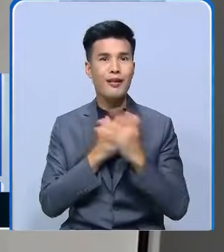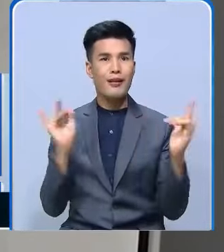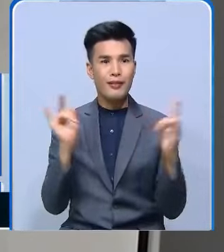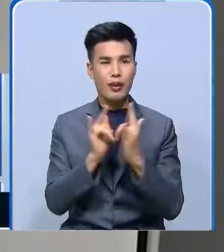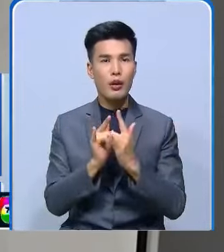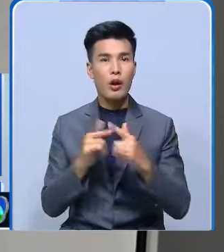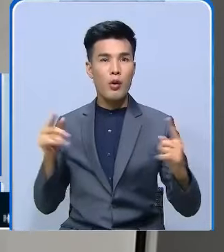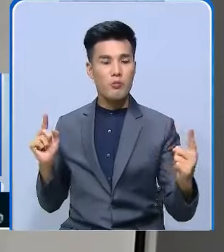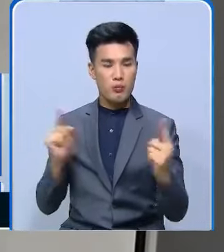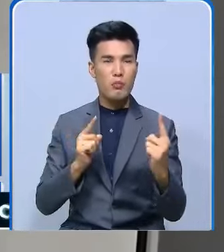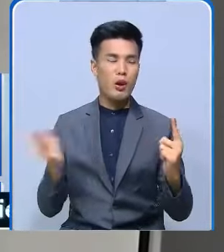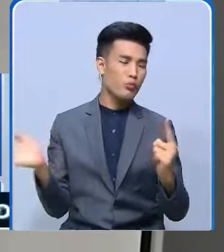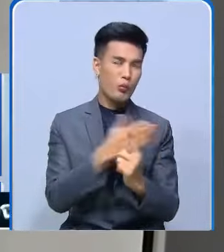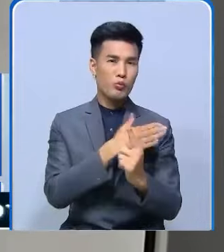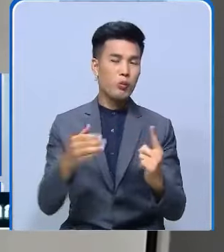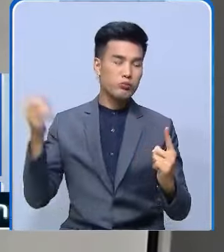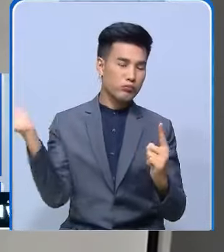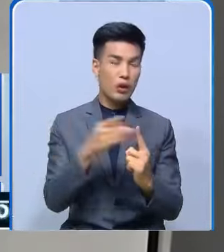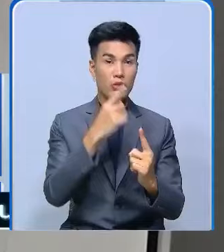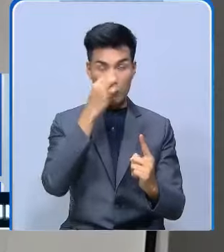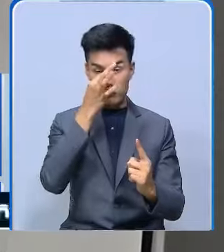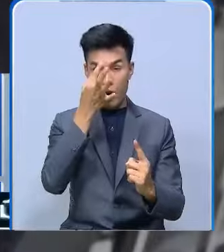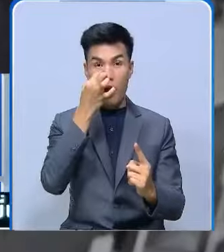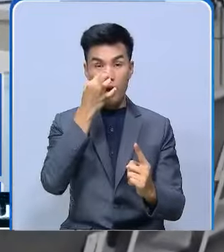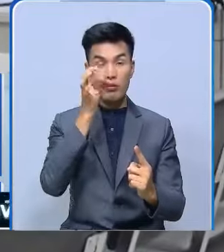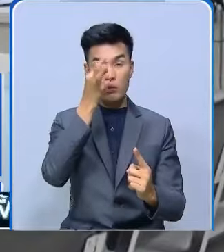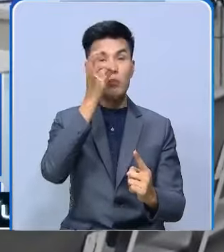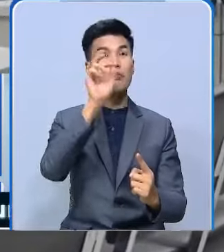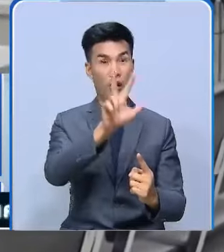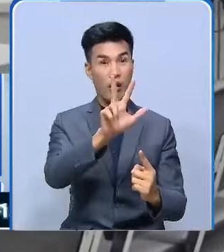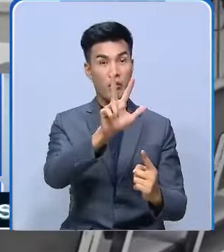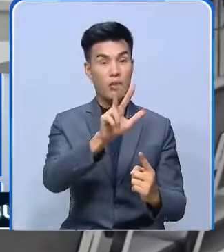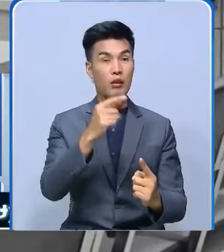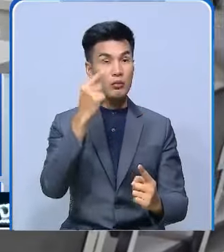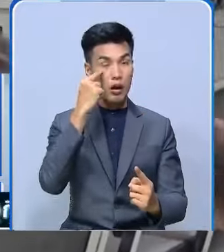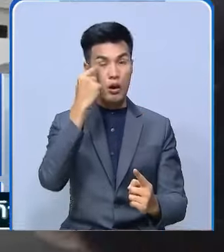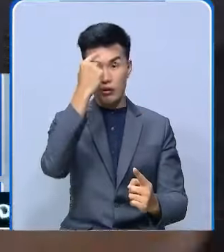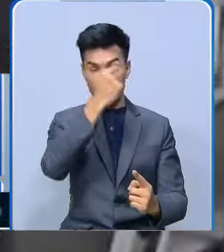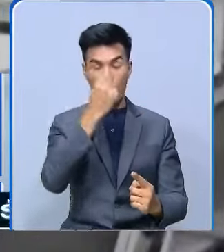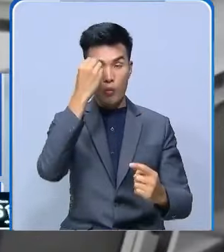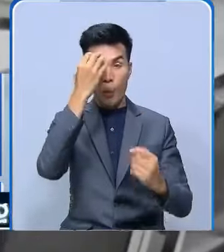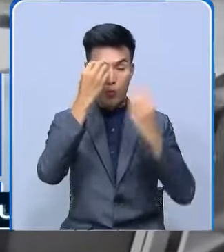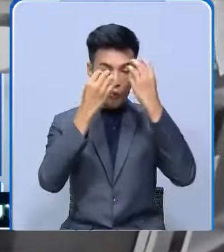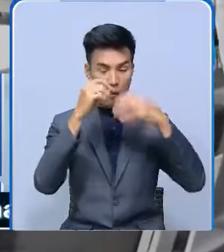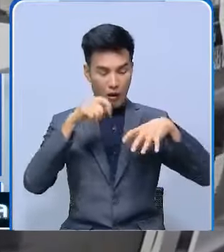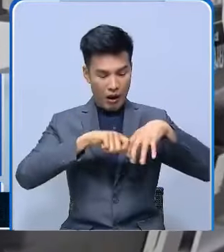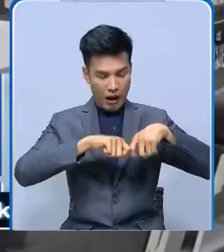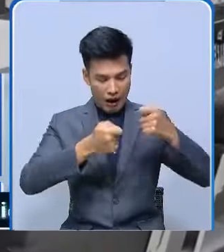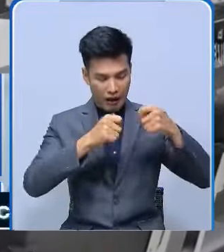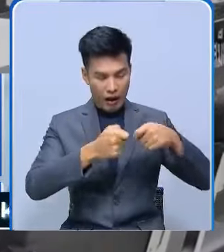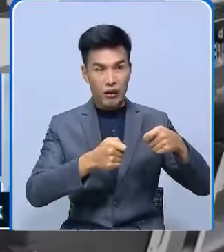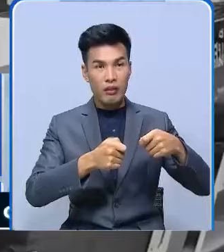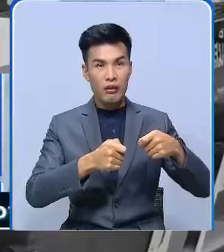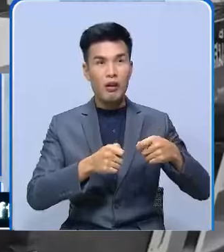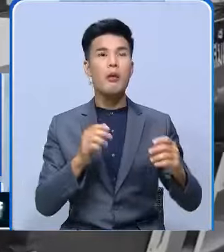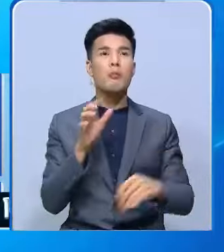ตีเธอจนจมูกเนี่ยดั้งแตกต้องเย็บไปถึง3เข็มตาใบหน้าเนี่ยปูดบวมนิ้วหัก2นิ้วแถมยังถูก